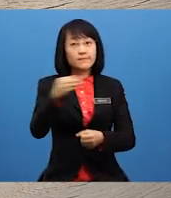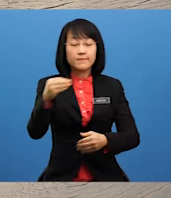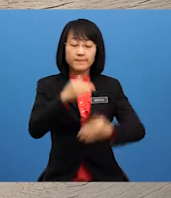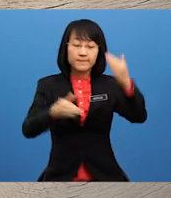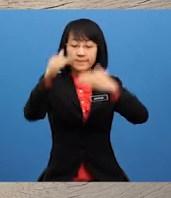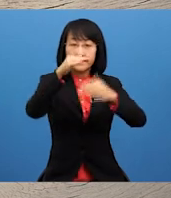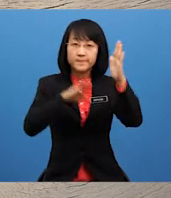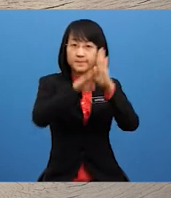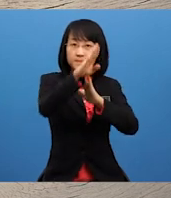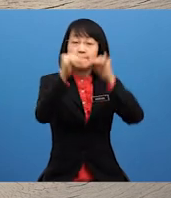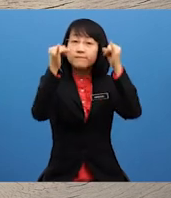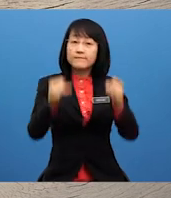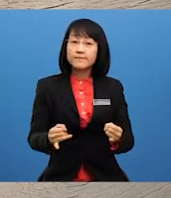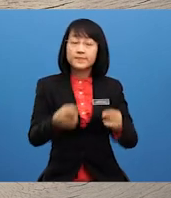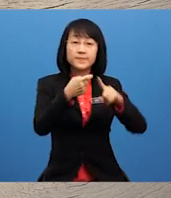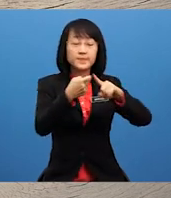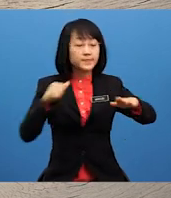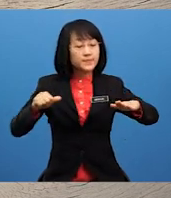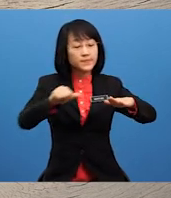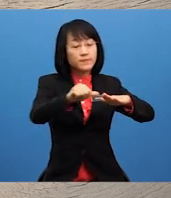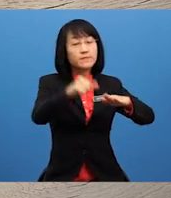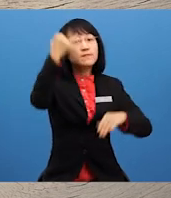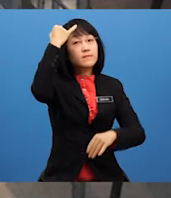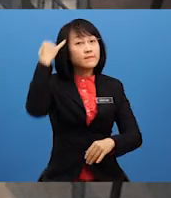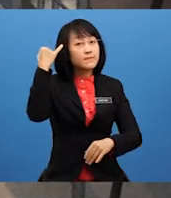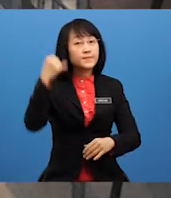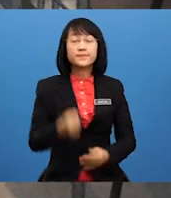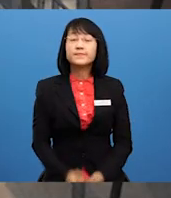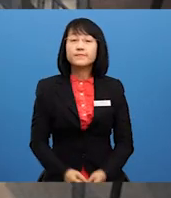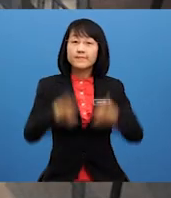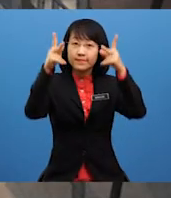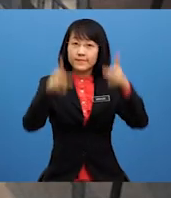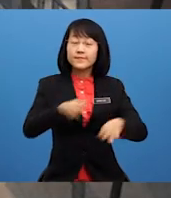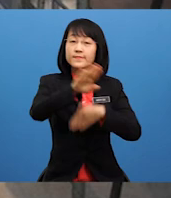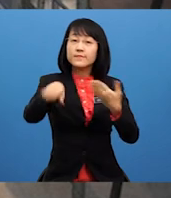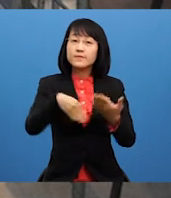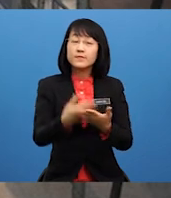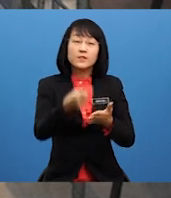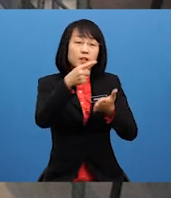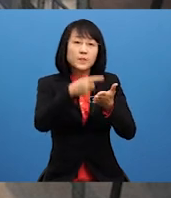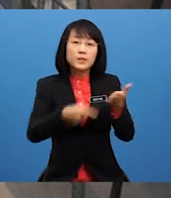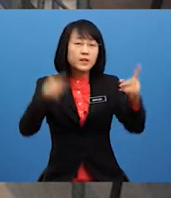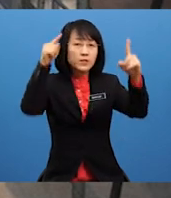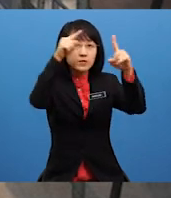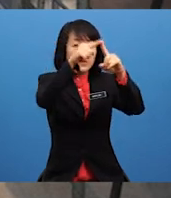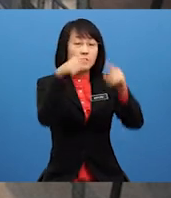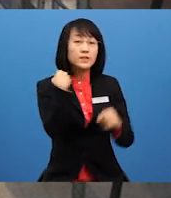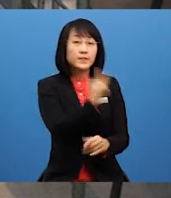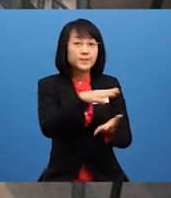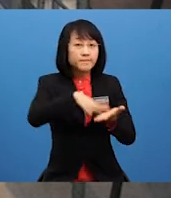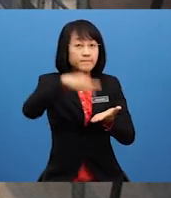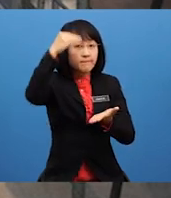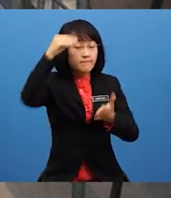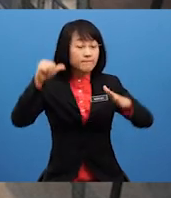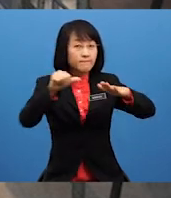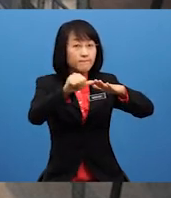Pembangunan insan dari segi aspek ilmu. Pelajar sekalian, apakah tujuan kita mempelajari aspek ilmu